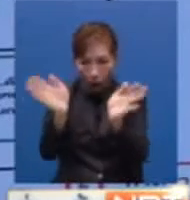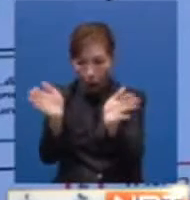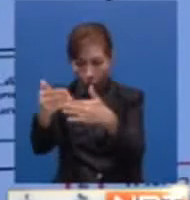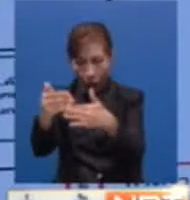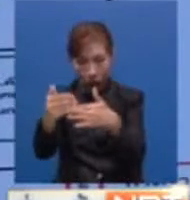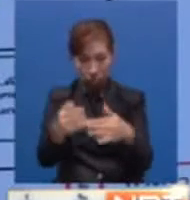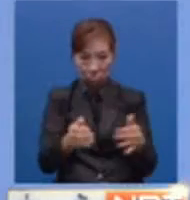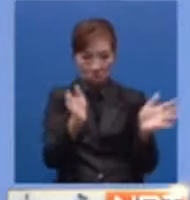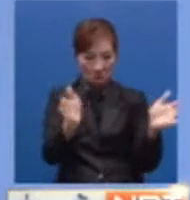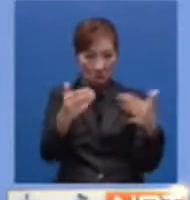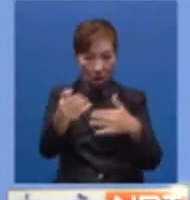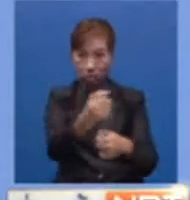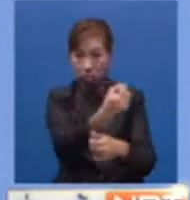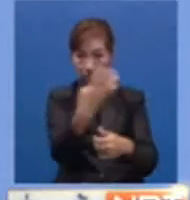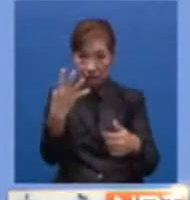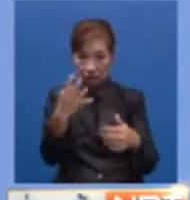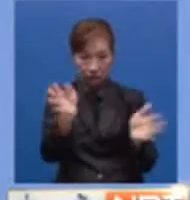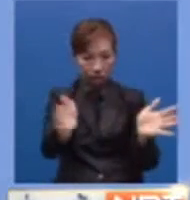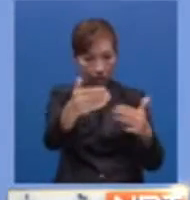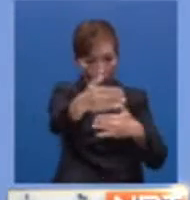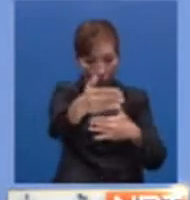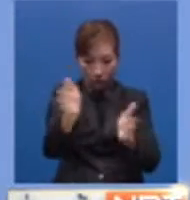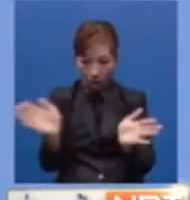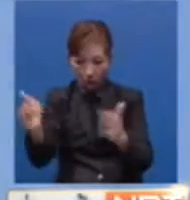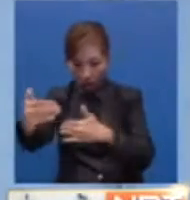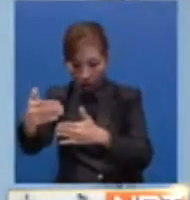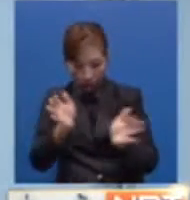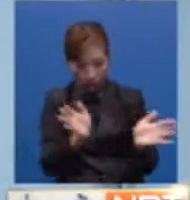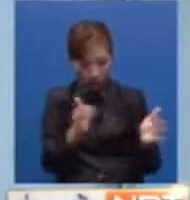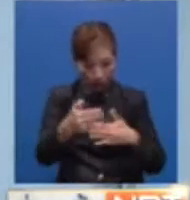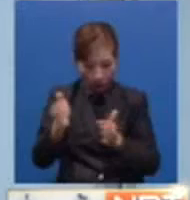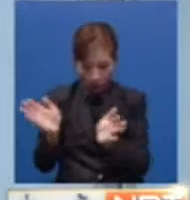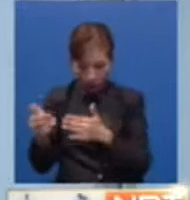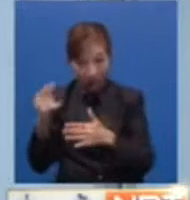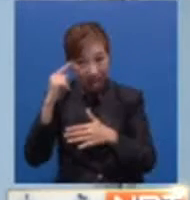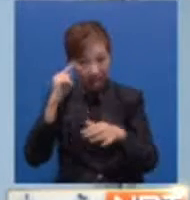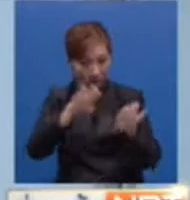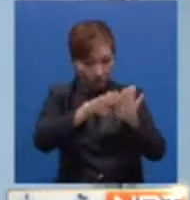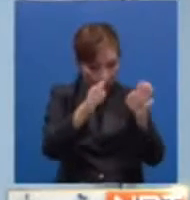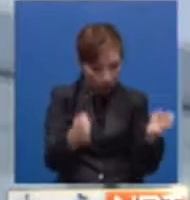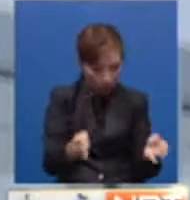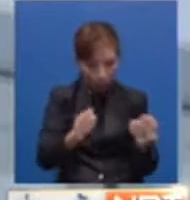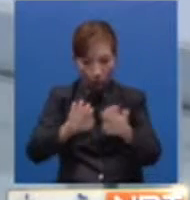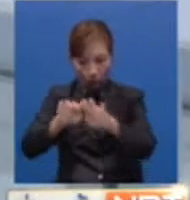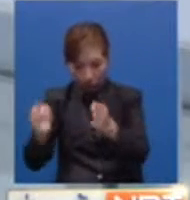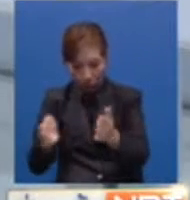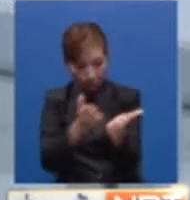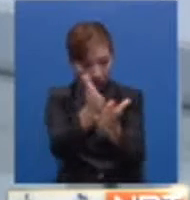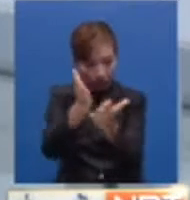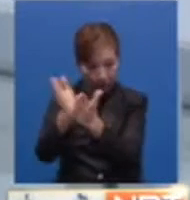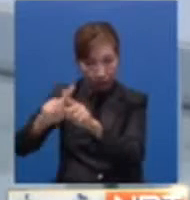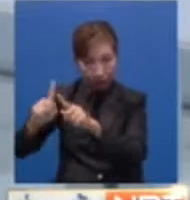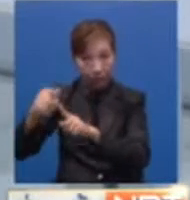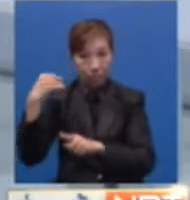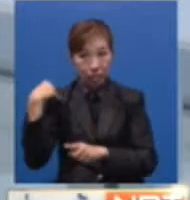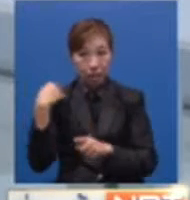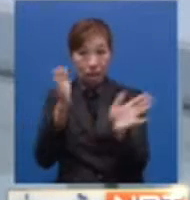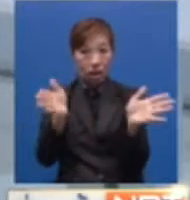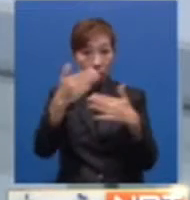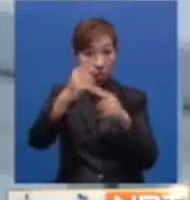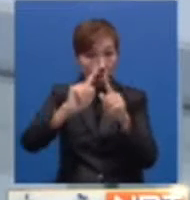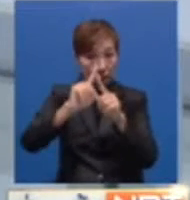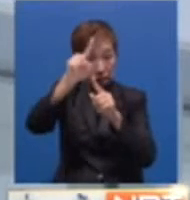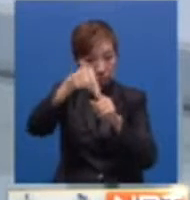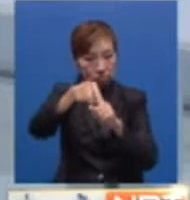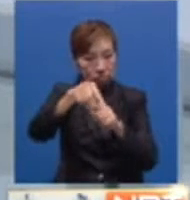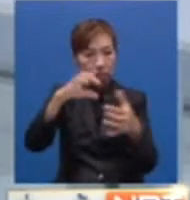ออกเป็น 4ห้องใหญ่ที่จะมีโต๊ะรับสมัครสปชทั้ง 11ด้านรออยู่โดยห้องที่1จะรับรายชื่อการสรรหาด้าน